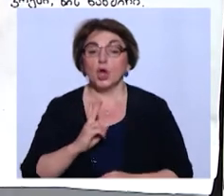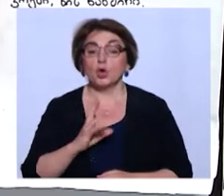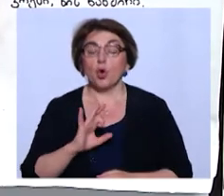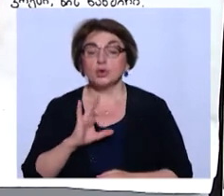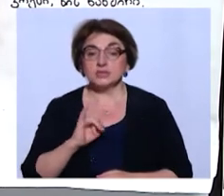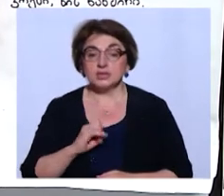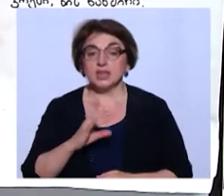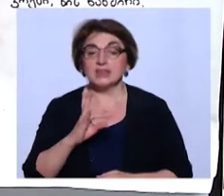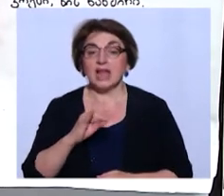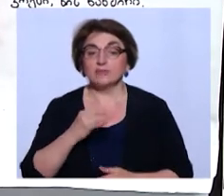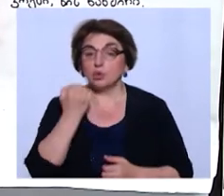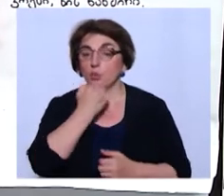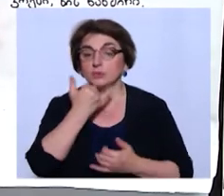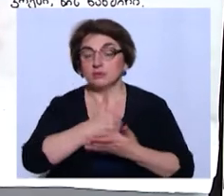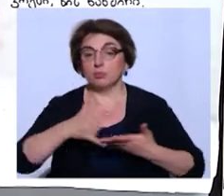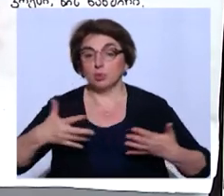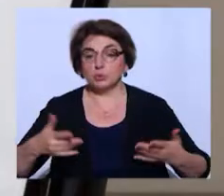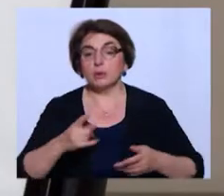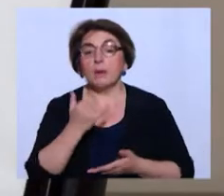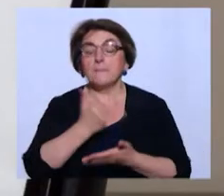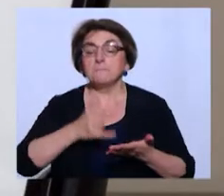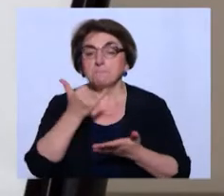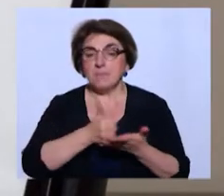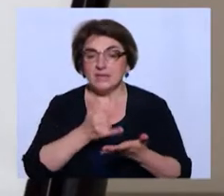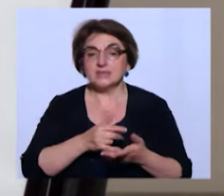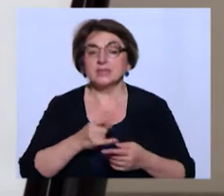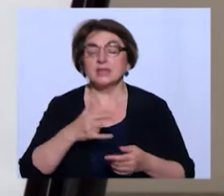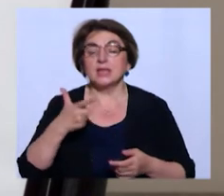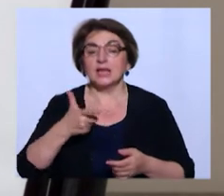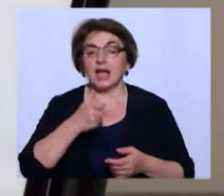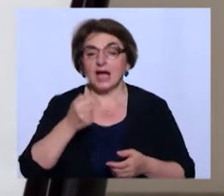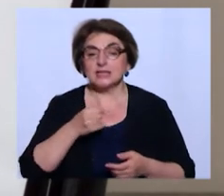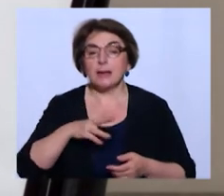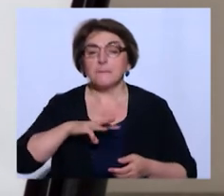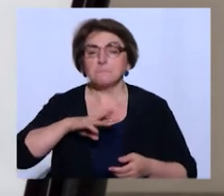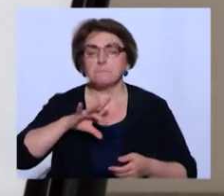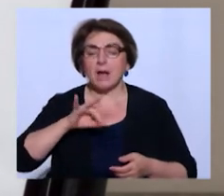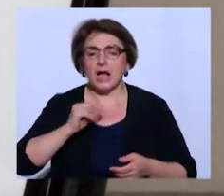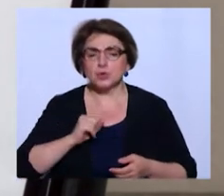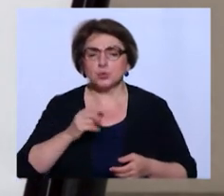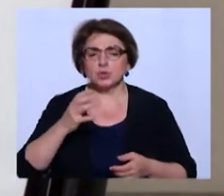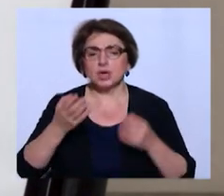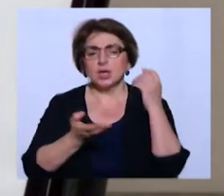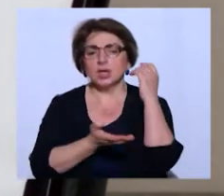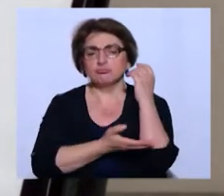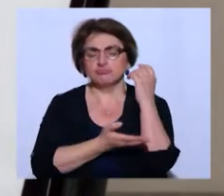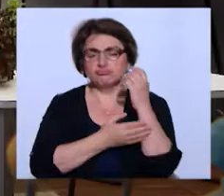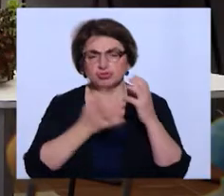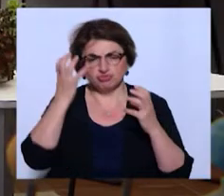აირი, ნავთობპროდუქტები, აქედან ბენზინი, ნავთი, გაზოილი, მაზუთი, ხის ნახშირი და ასე